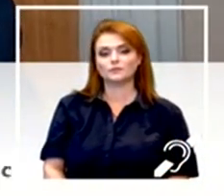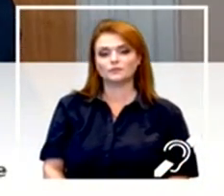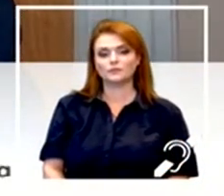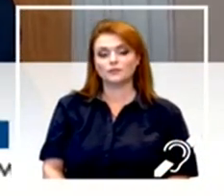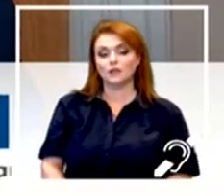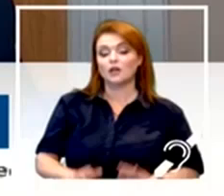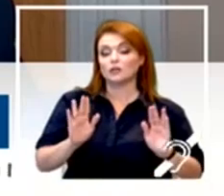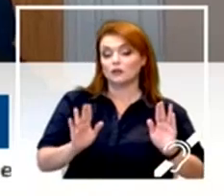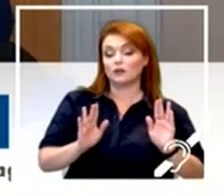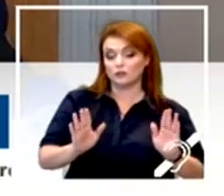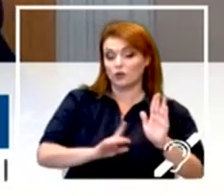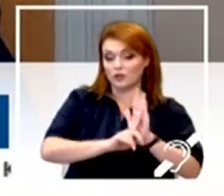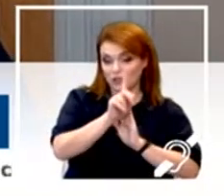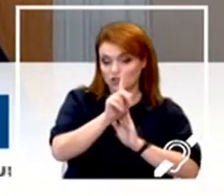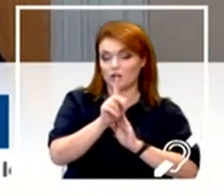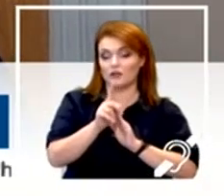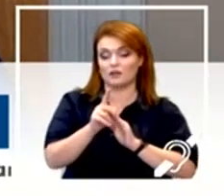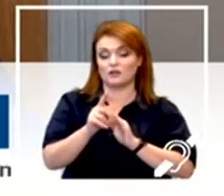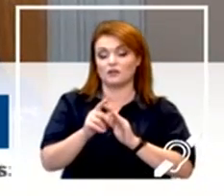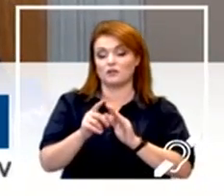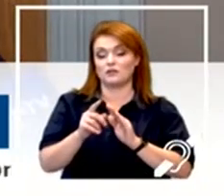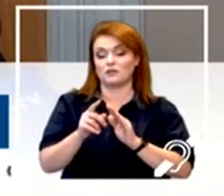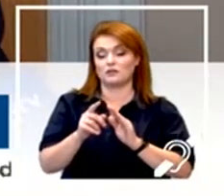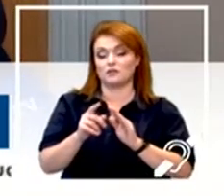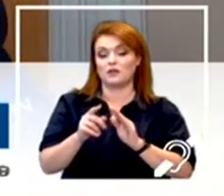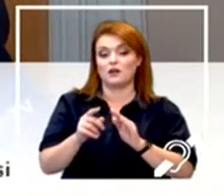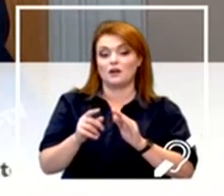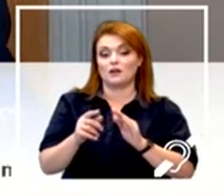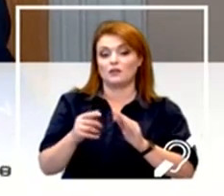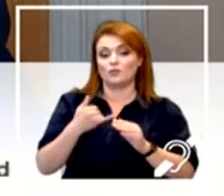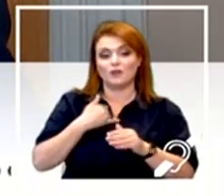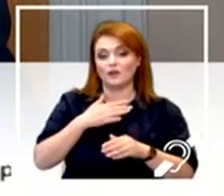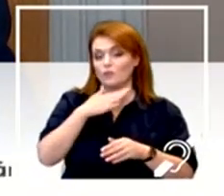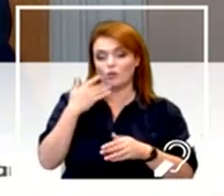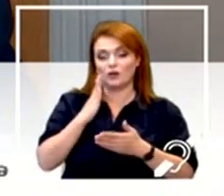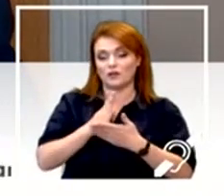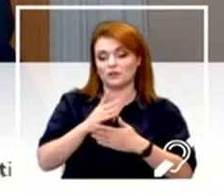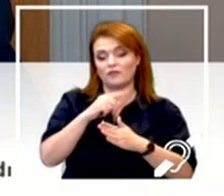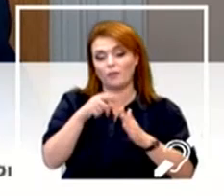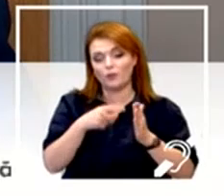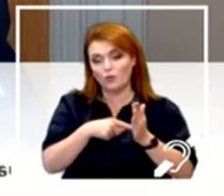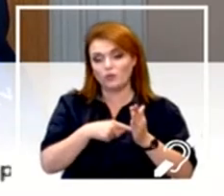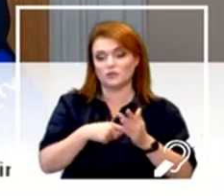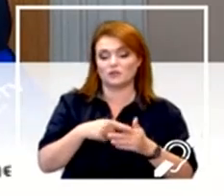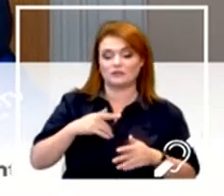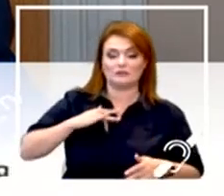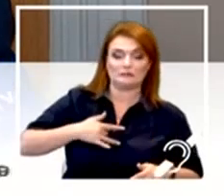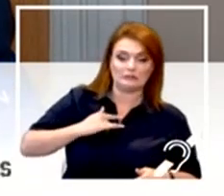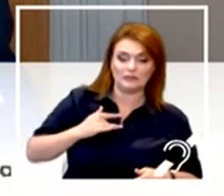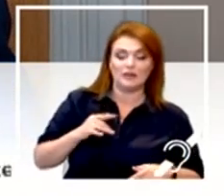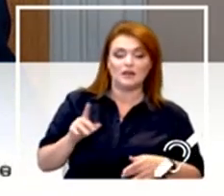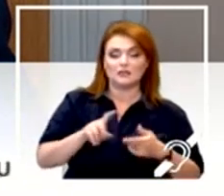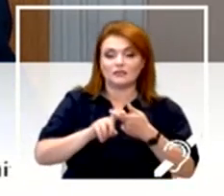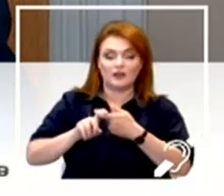Din start sunt suspiciuni referitor la veracitatea acestui video. Toate întrebările care au fost acordate